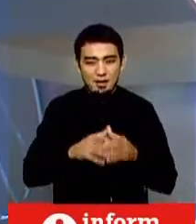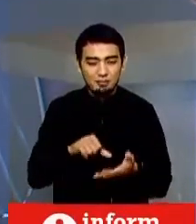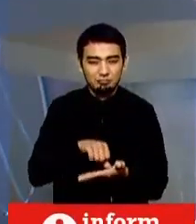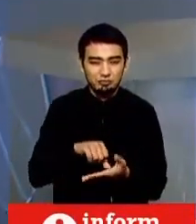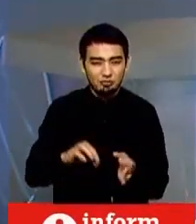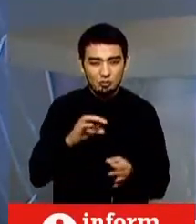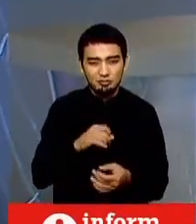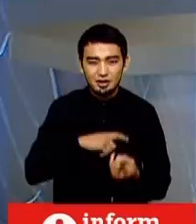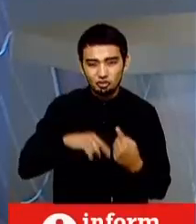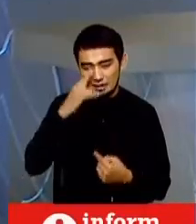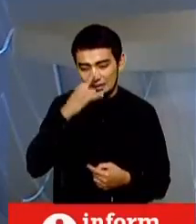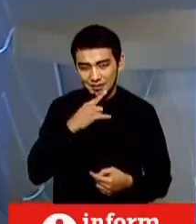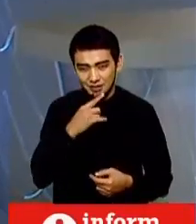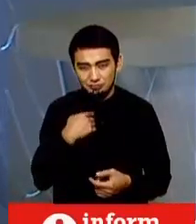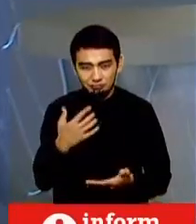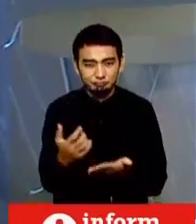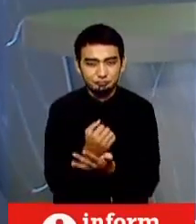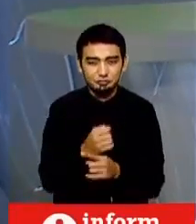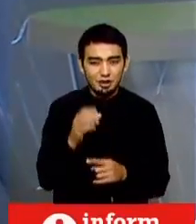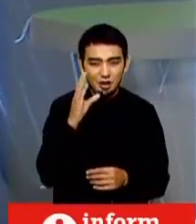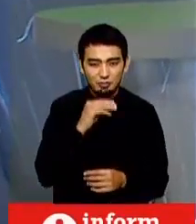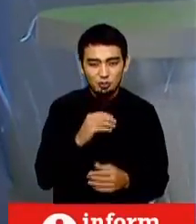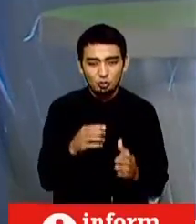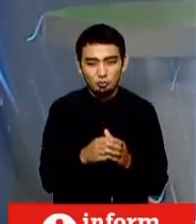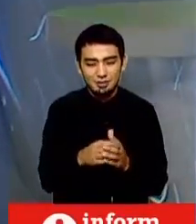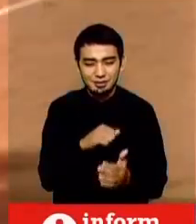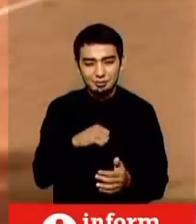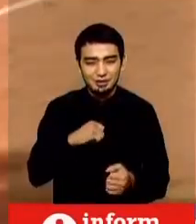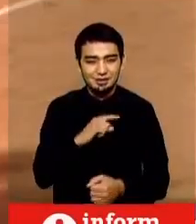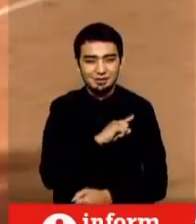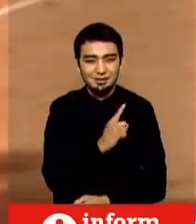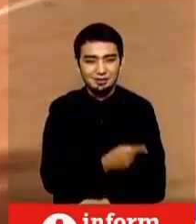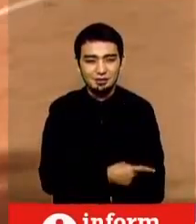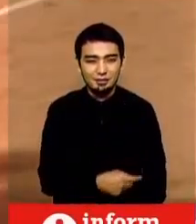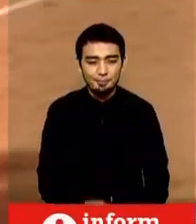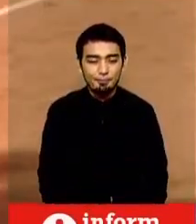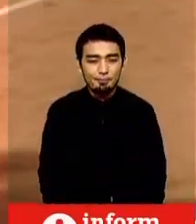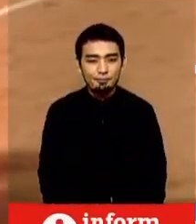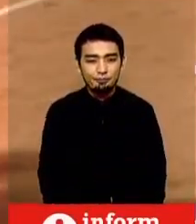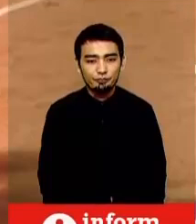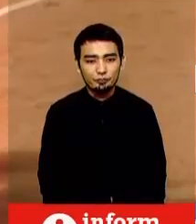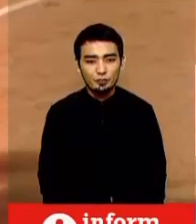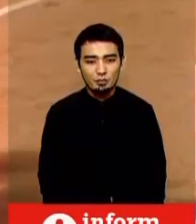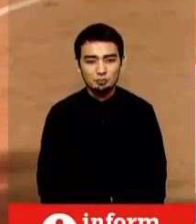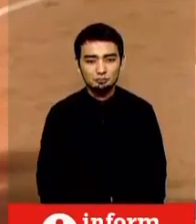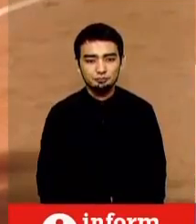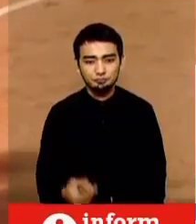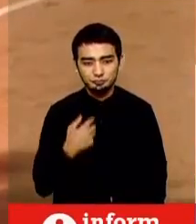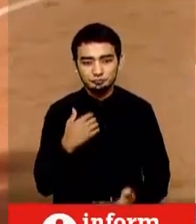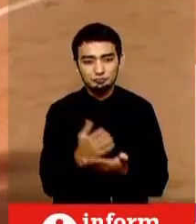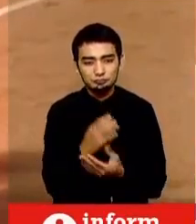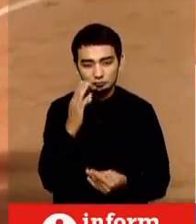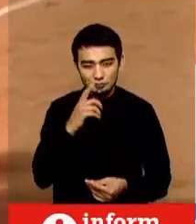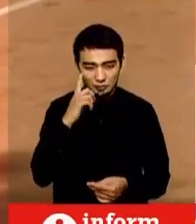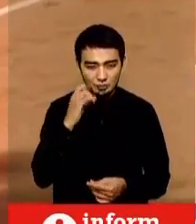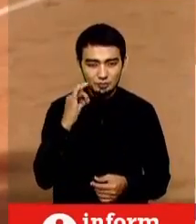Звезды нашей сборной настроены отвоевать место в группе сильнейших. Поскольку мы играем в гостях, опять же, у них будет преимущество, это их